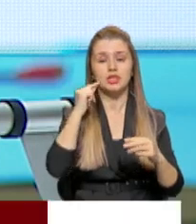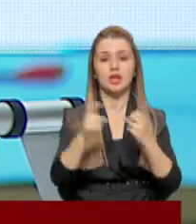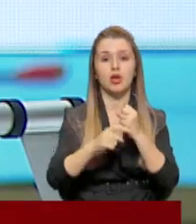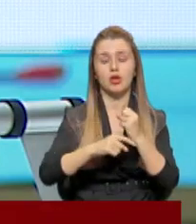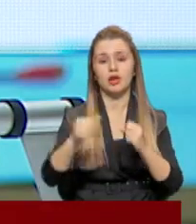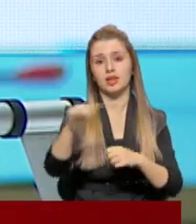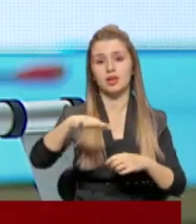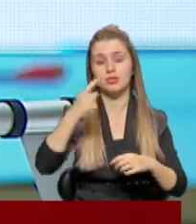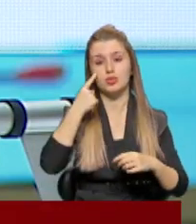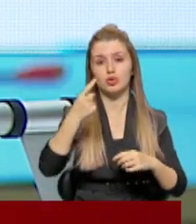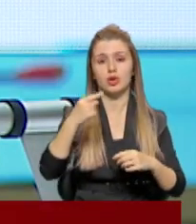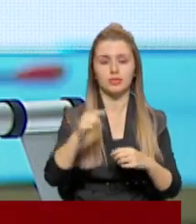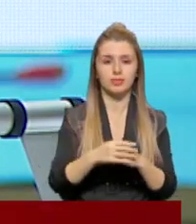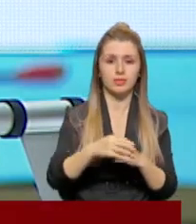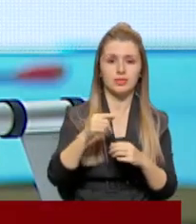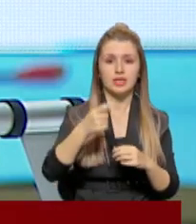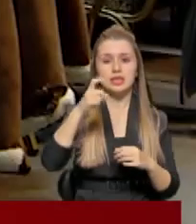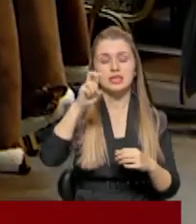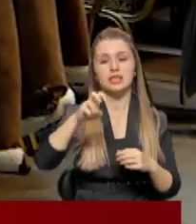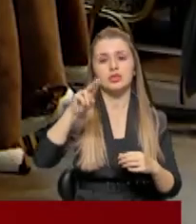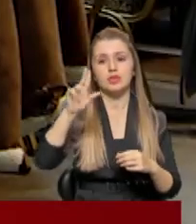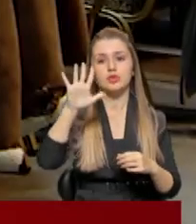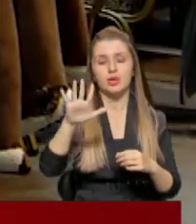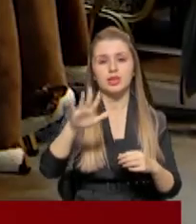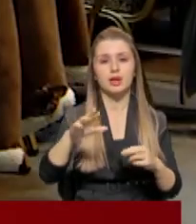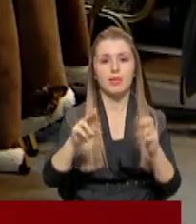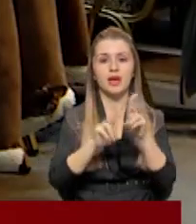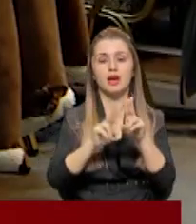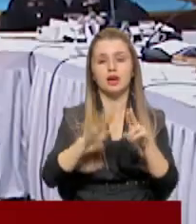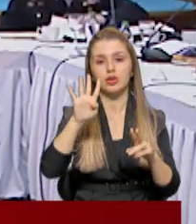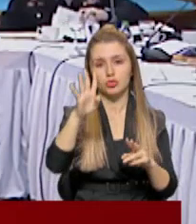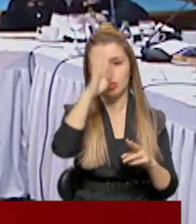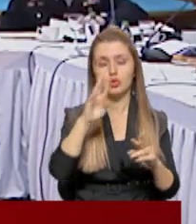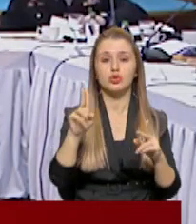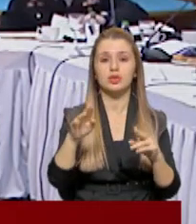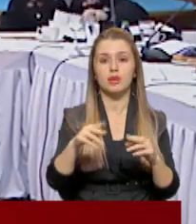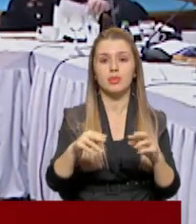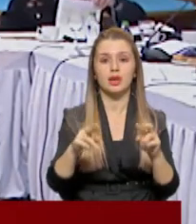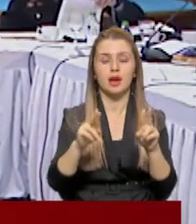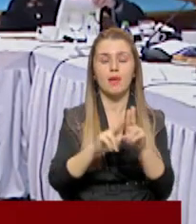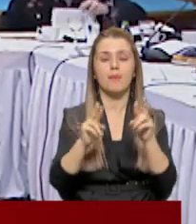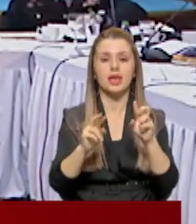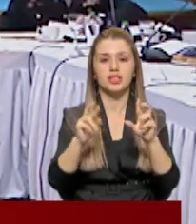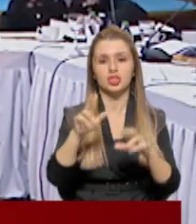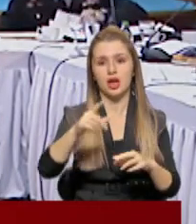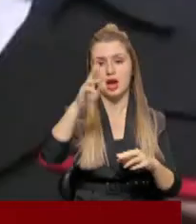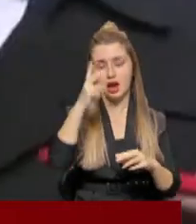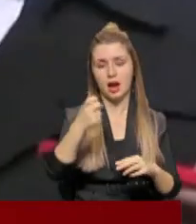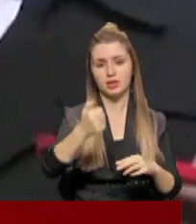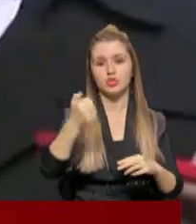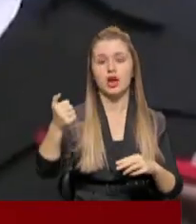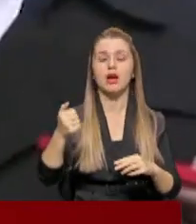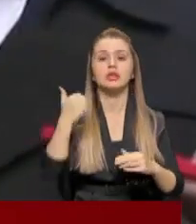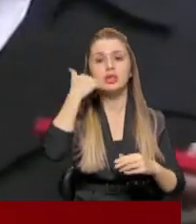dağılımı şöyledir. FETÖ-PDY 875, PKK-KCK 432, DHKPC 143, DHKPC 66.